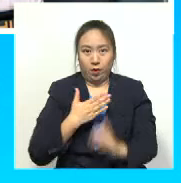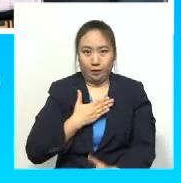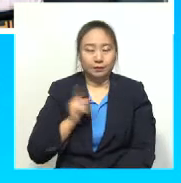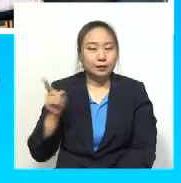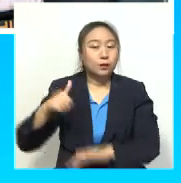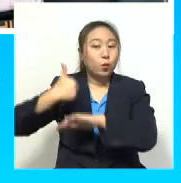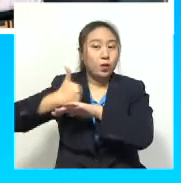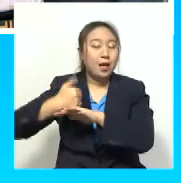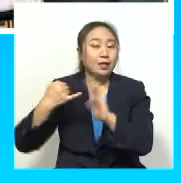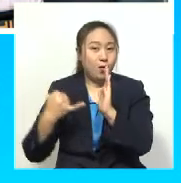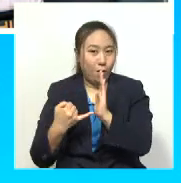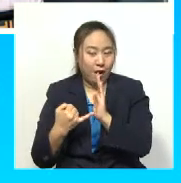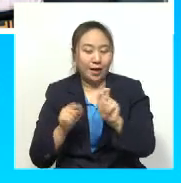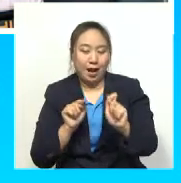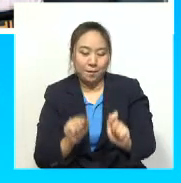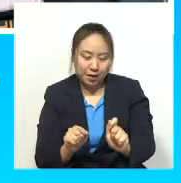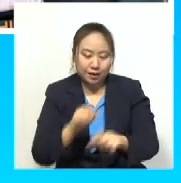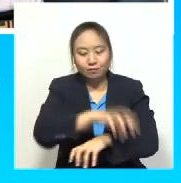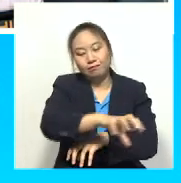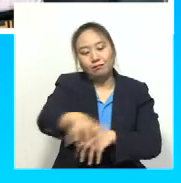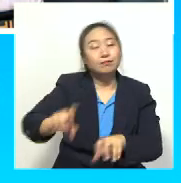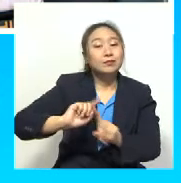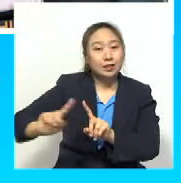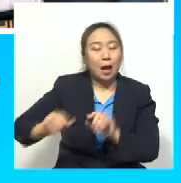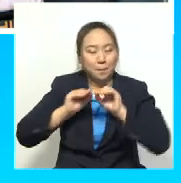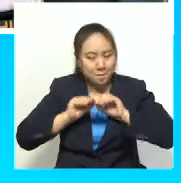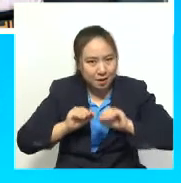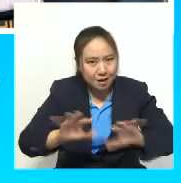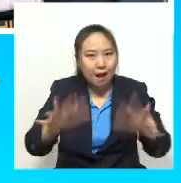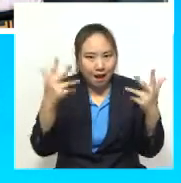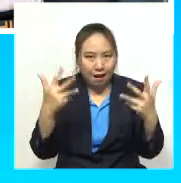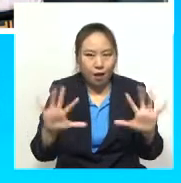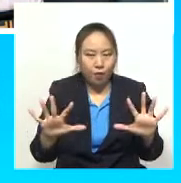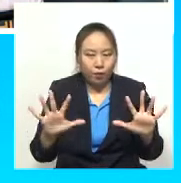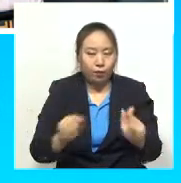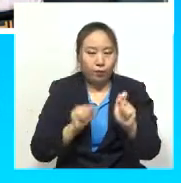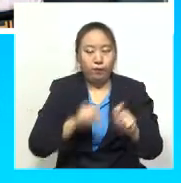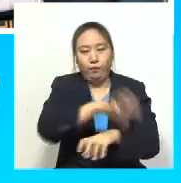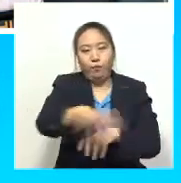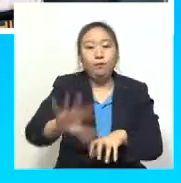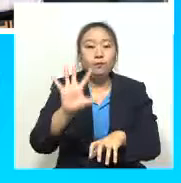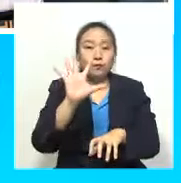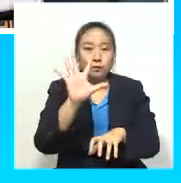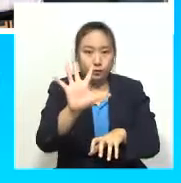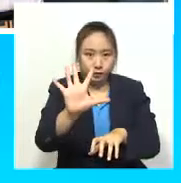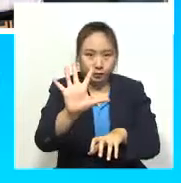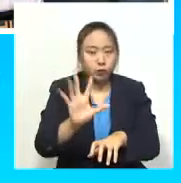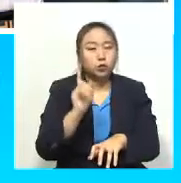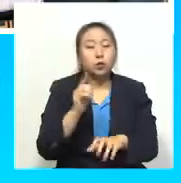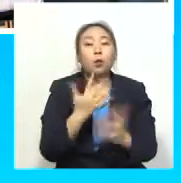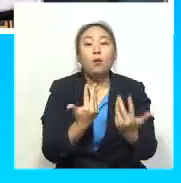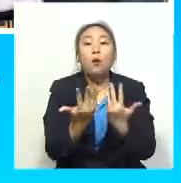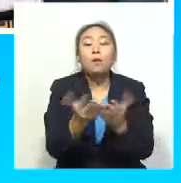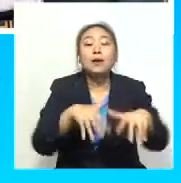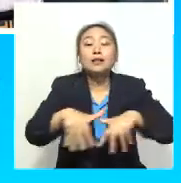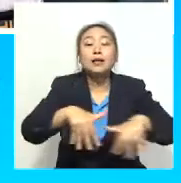กาศไปทางอำเภอทางปกครองท้องที่ปกครองท้องถิ่นเรียบร้อยแล้วนะครับทั้ง5อำเภอนะครับยังไงให้พ่อแม่พี่น้องนะ